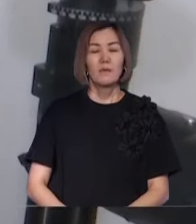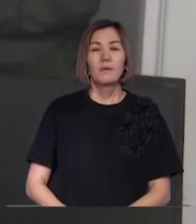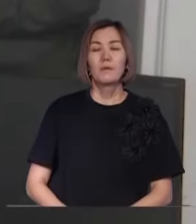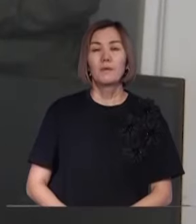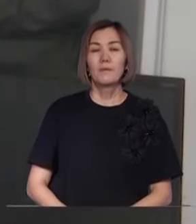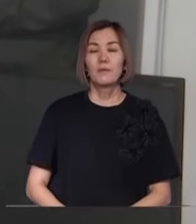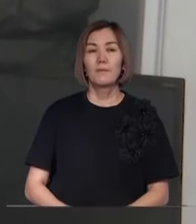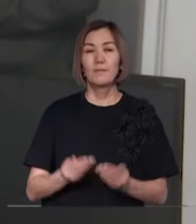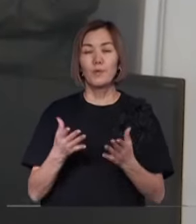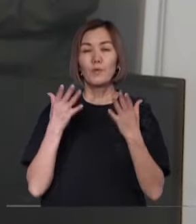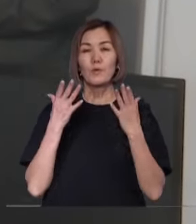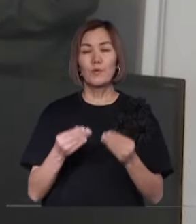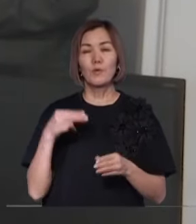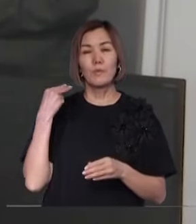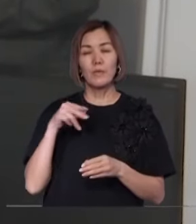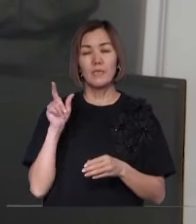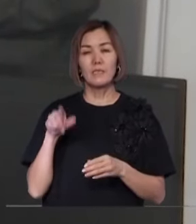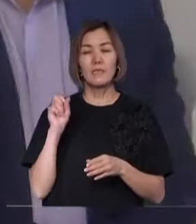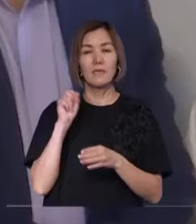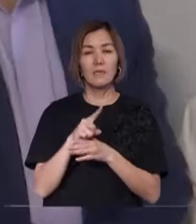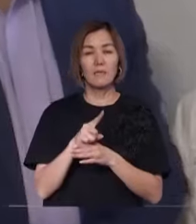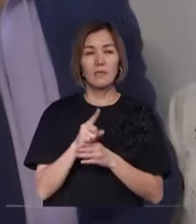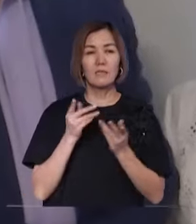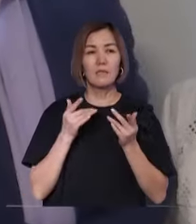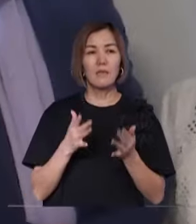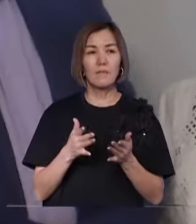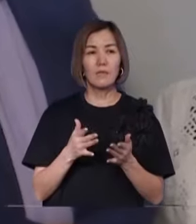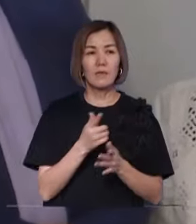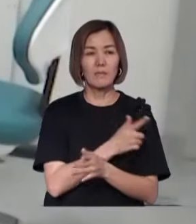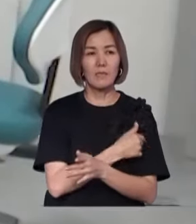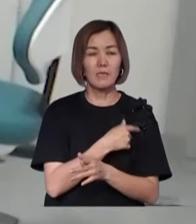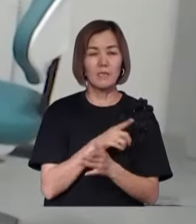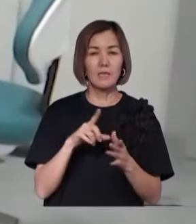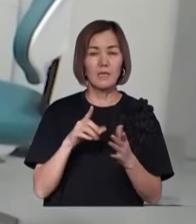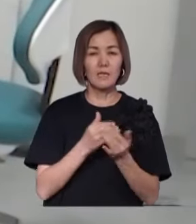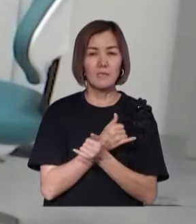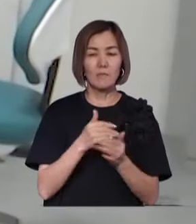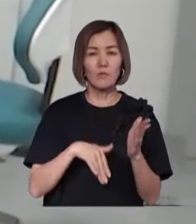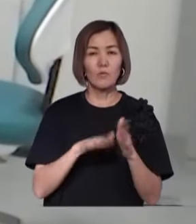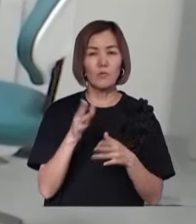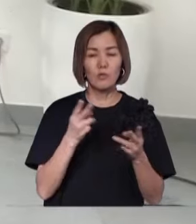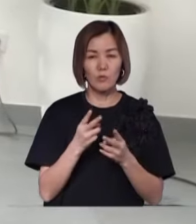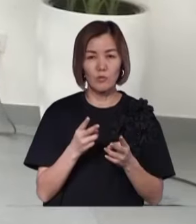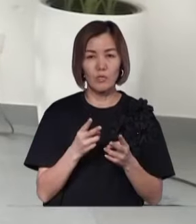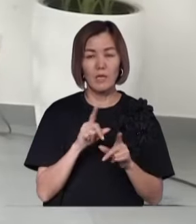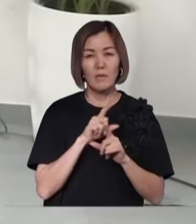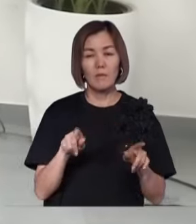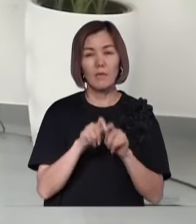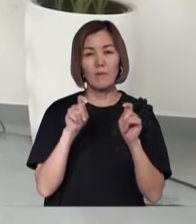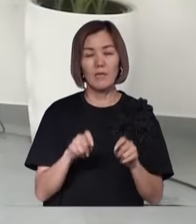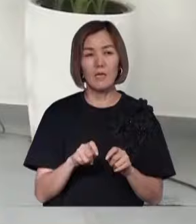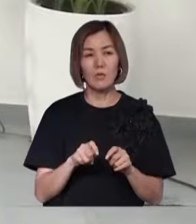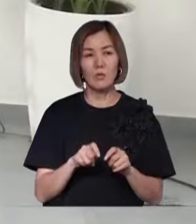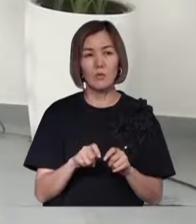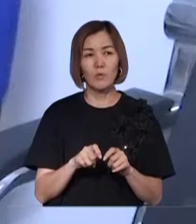аламын. Бүгінде ел президенті алға қойып отырған басты талаптардың бірі медициналық қызмет сапасын көтеру, ал бұл мекеменің ашылуы әне